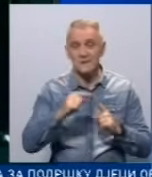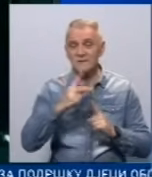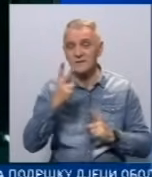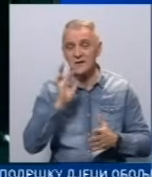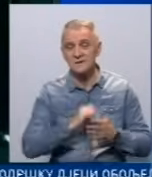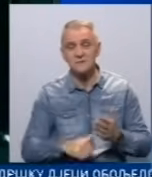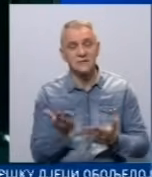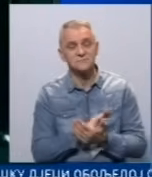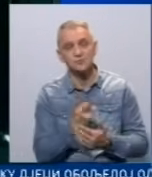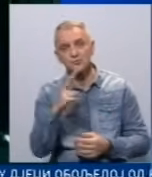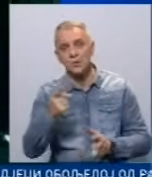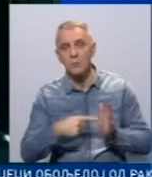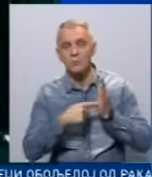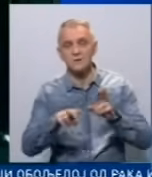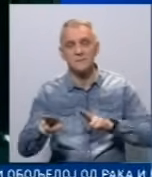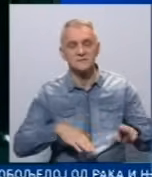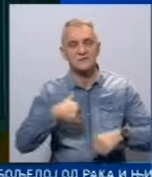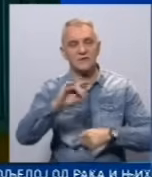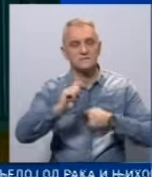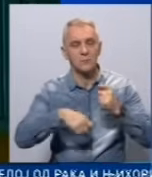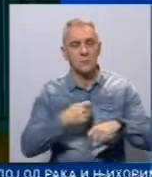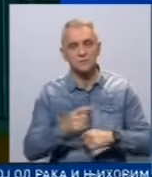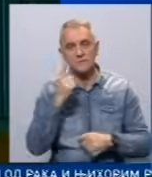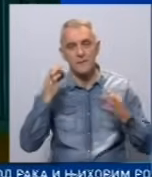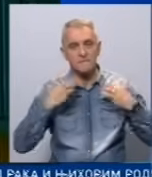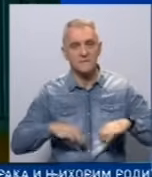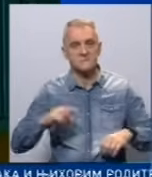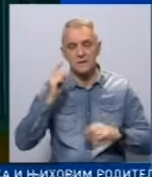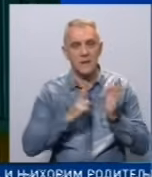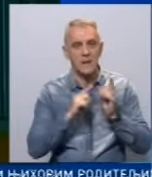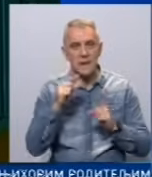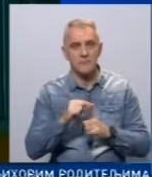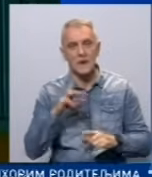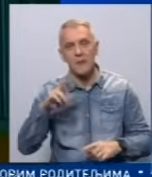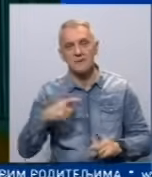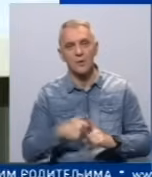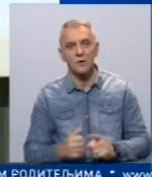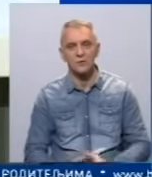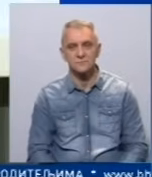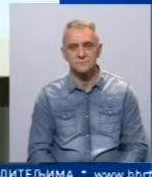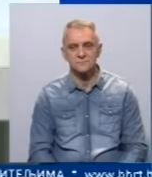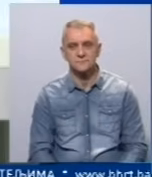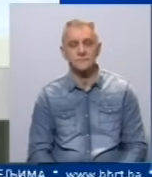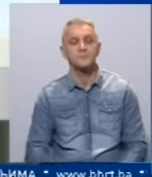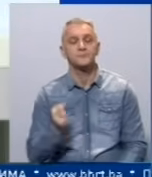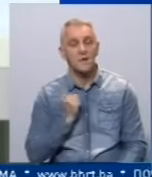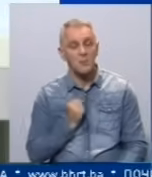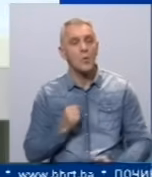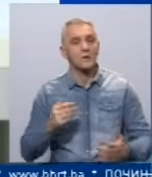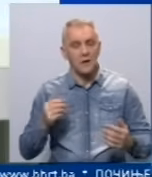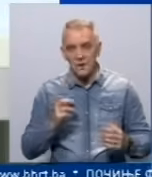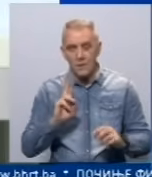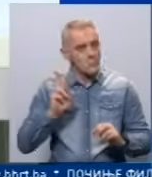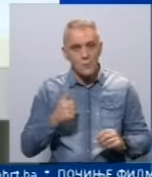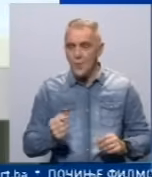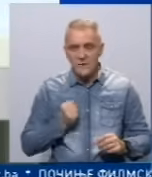između ostalog, ukazuje ministar vanjskih poslova i predsjednik Naroda i pravde Elmedin Konaković. Moramo imati novi model